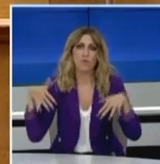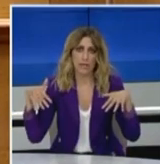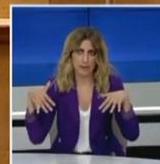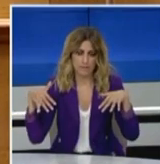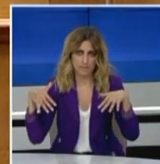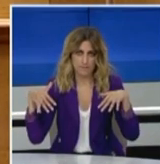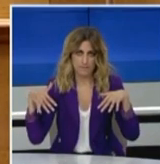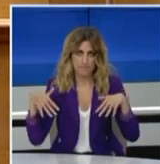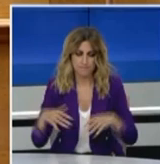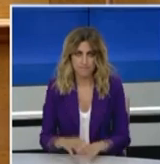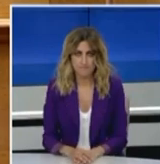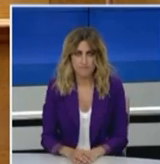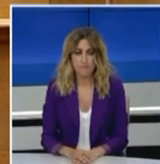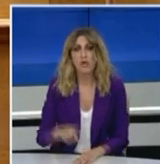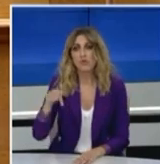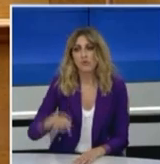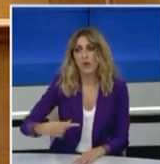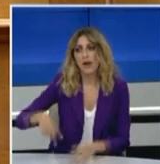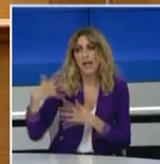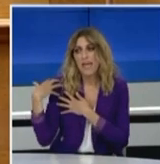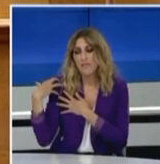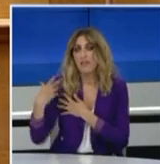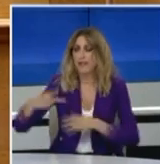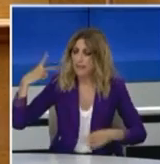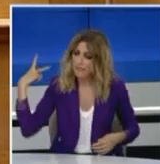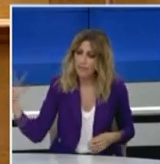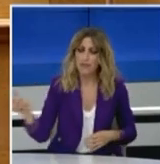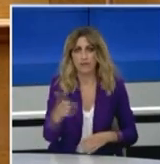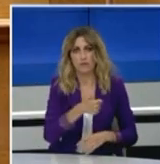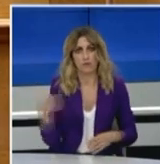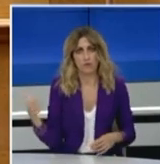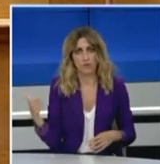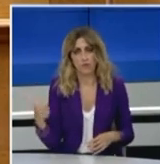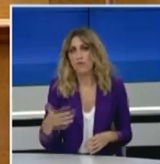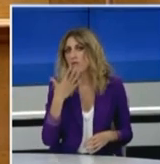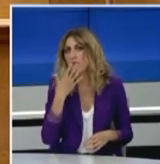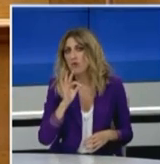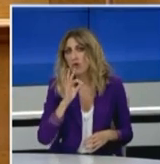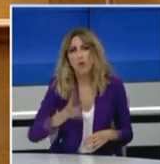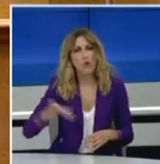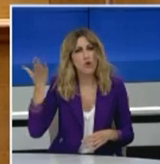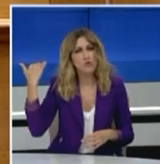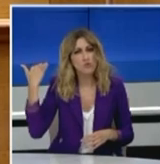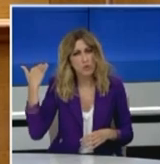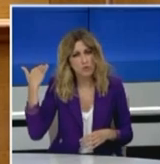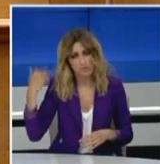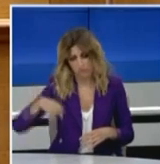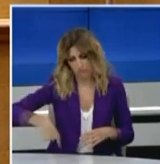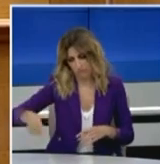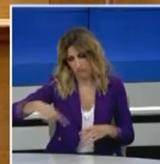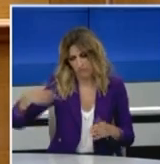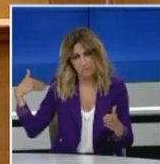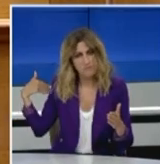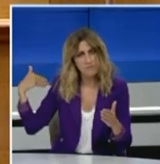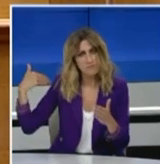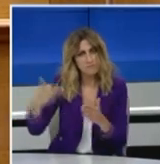Η ευθύνη είναι πλέον όλη δική σας, γιατί ειδικά η εμπειρία αυτής της περίοδου ανέδειξε